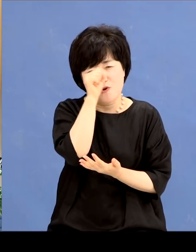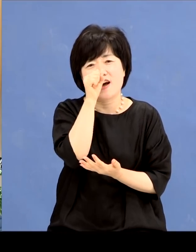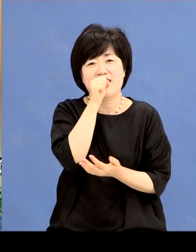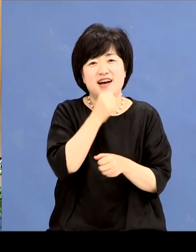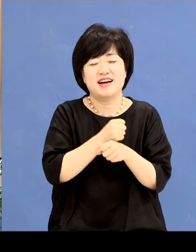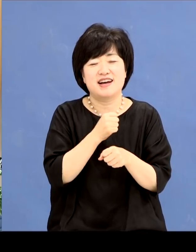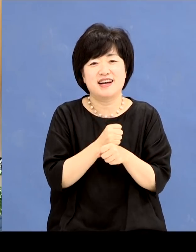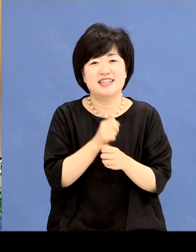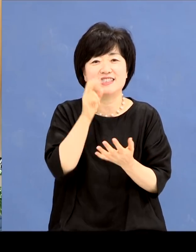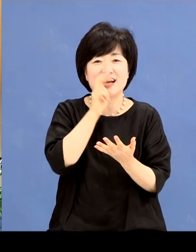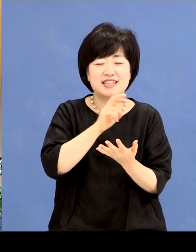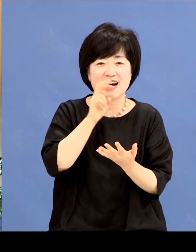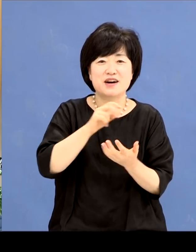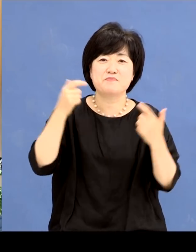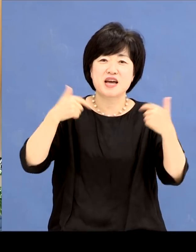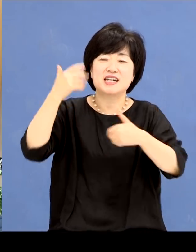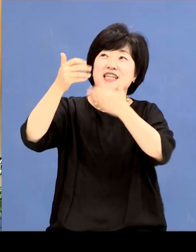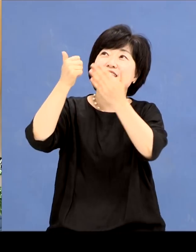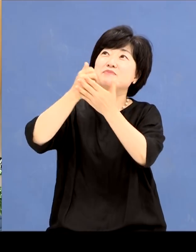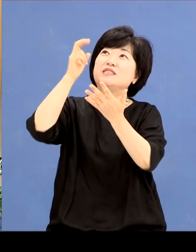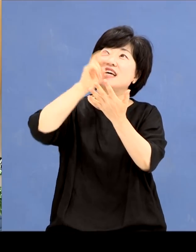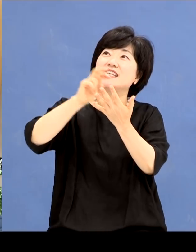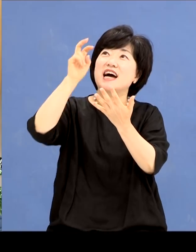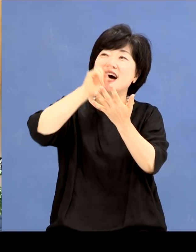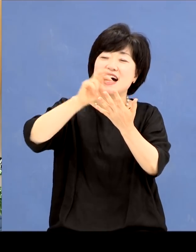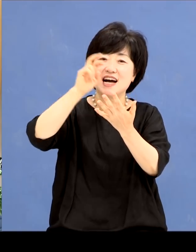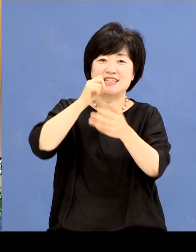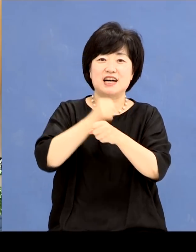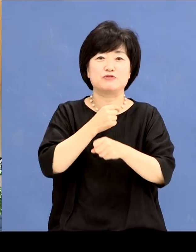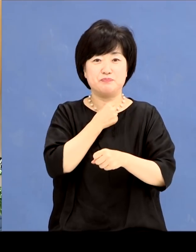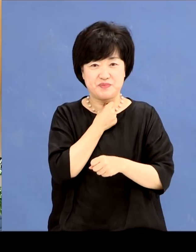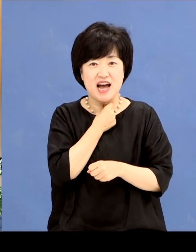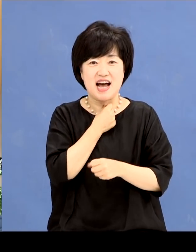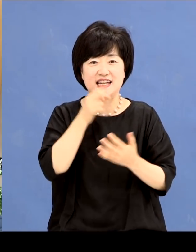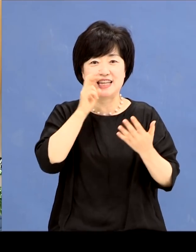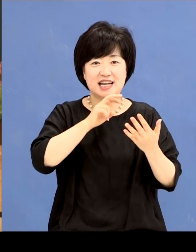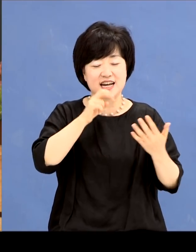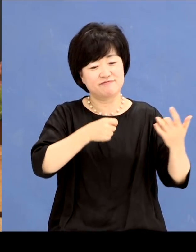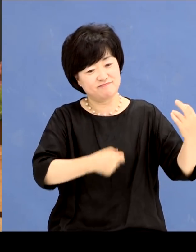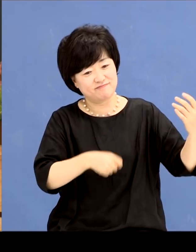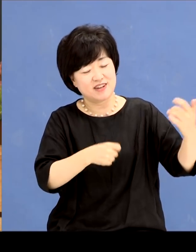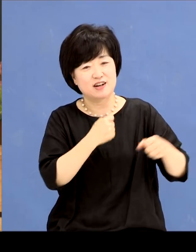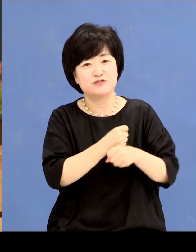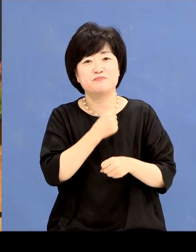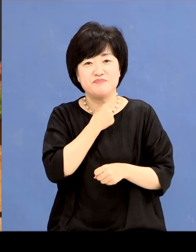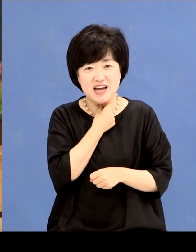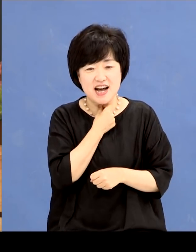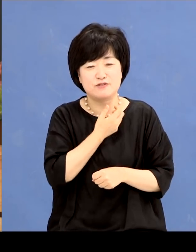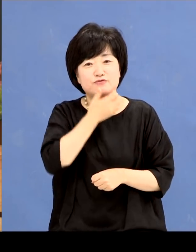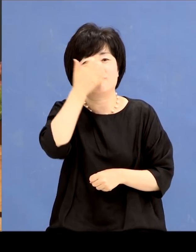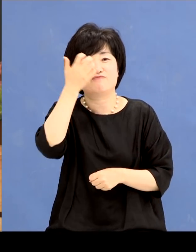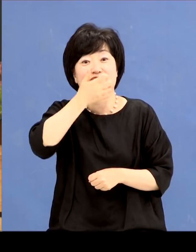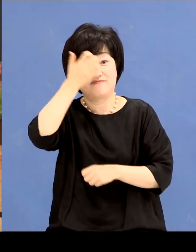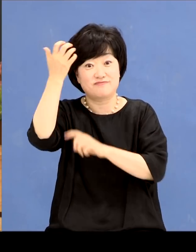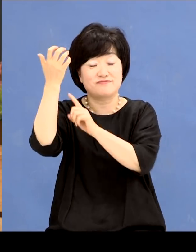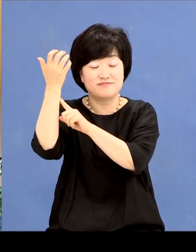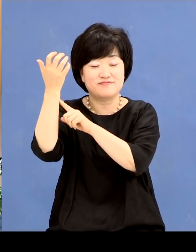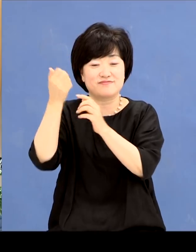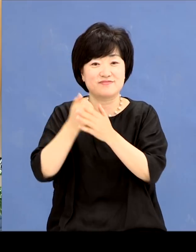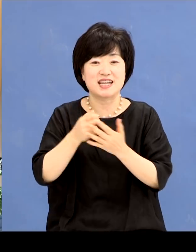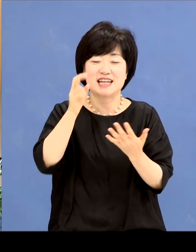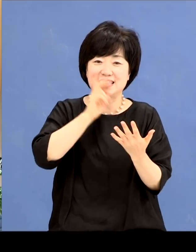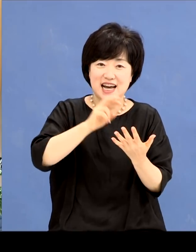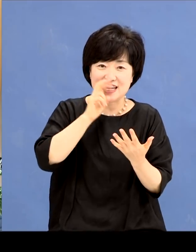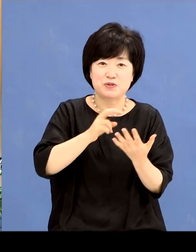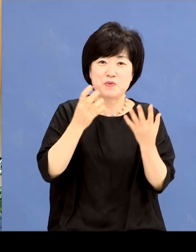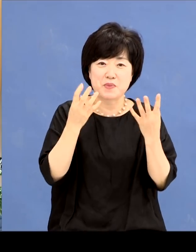너무 좋아해서 네. 하나님을 매일매일 찬양할 수 있는 찬양 사역자가 됐으면 좋겠다라는 네. 꿈을 품고 있었거든요. 네. 그러면서